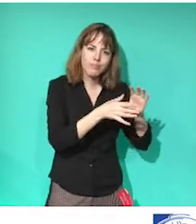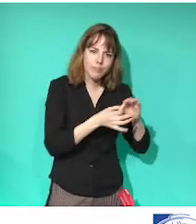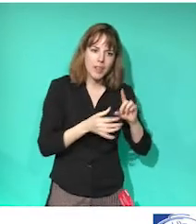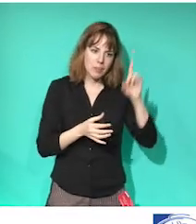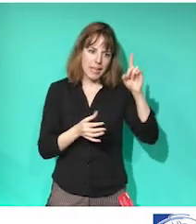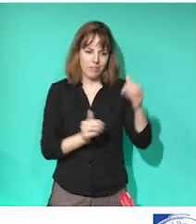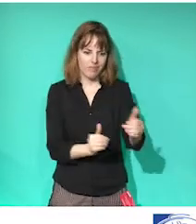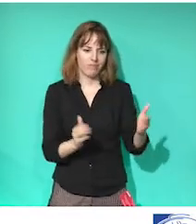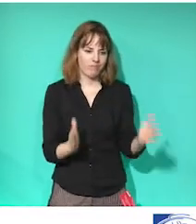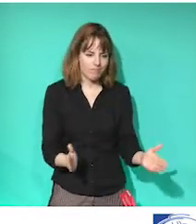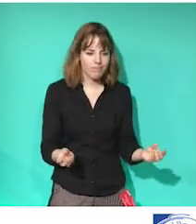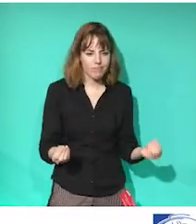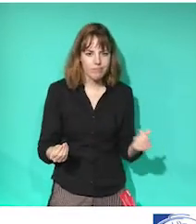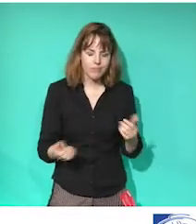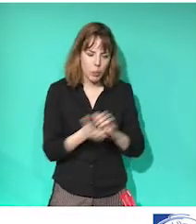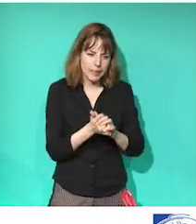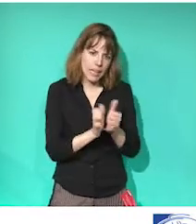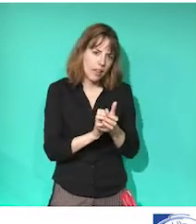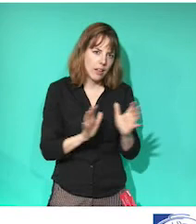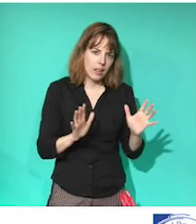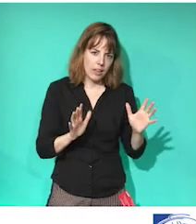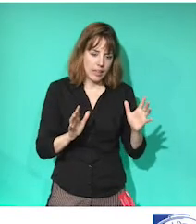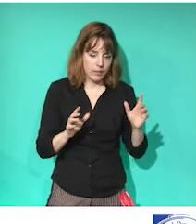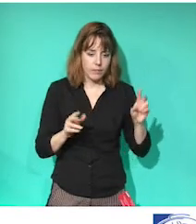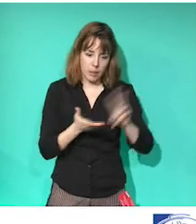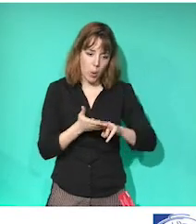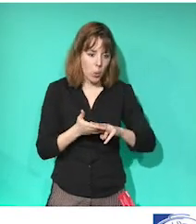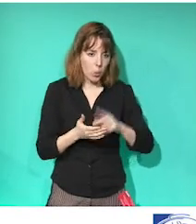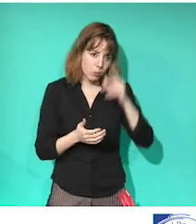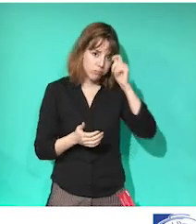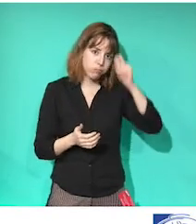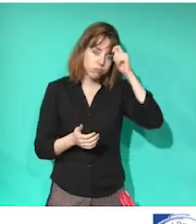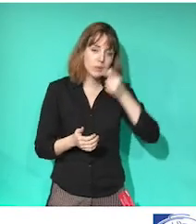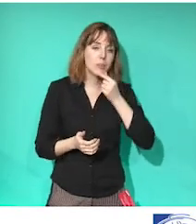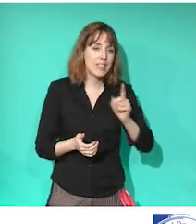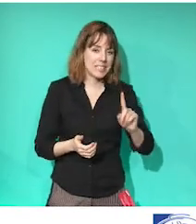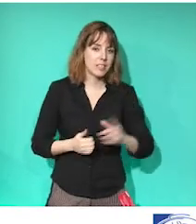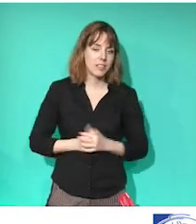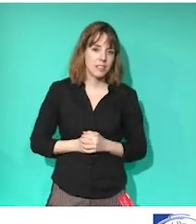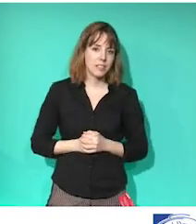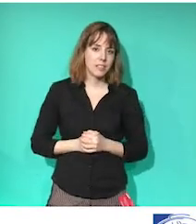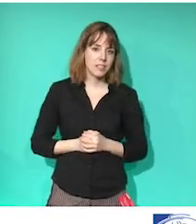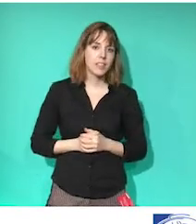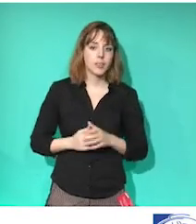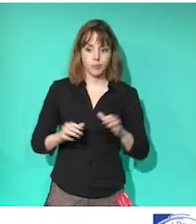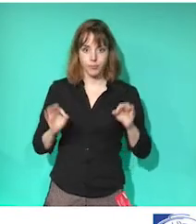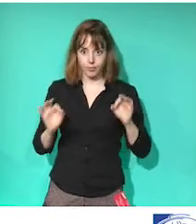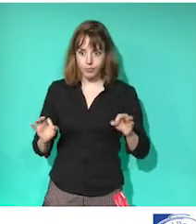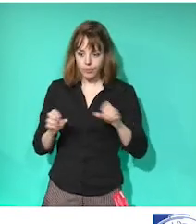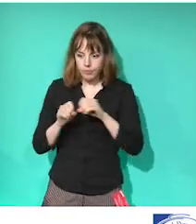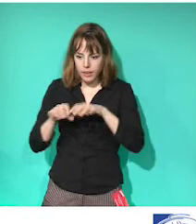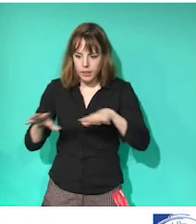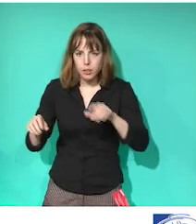c'est parfois particulièrement compliqué et audacieux. Et j'ai rencontré tous ces